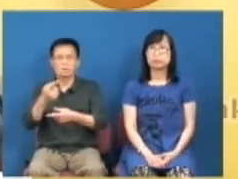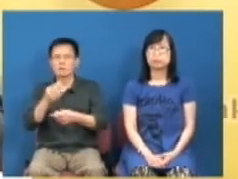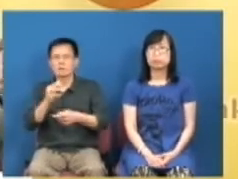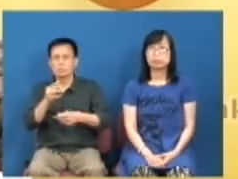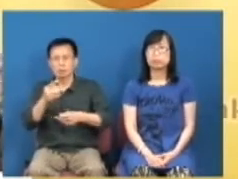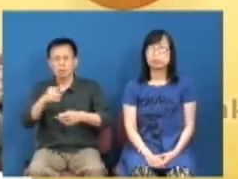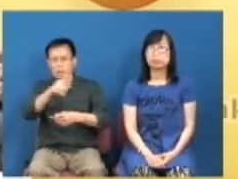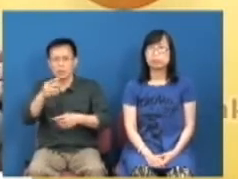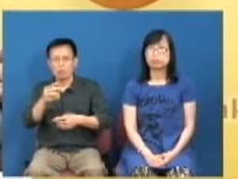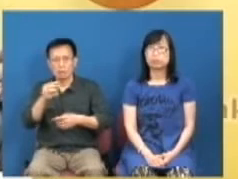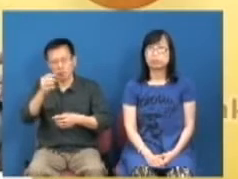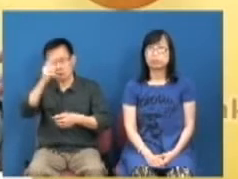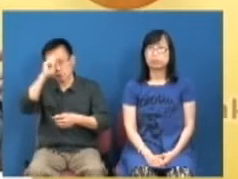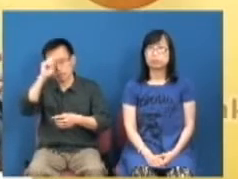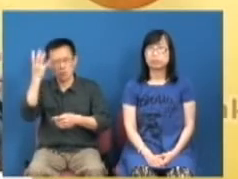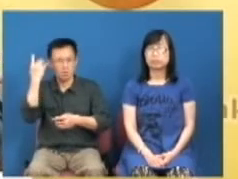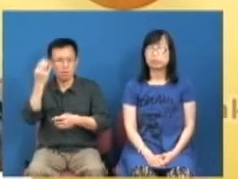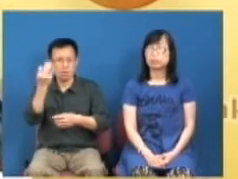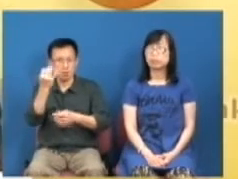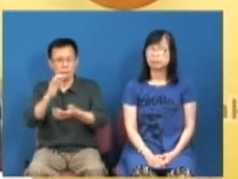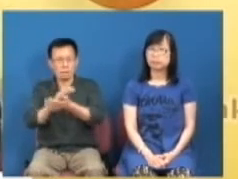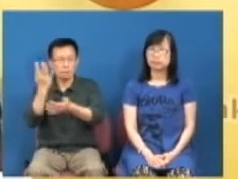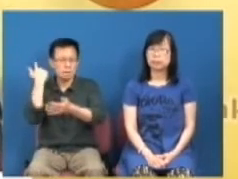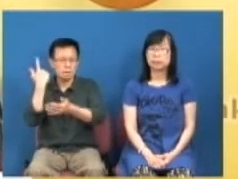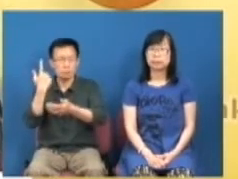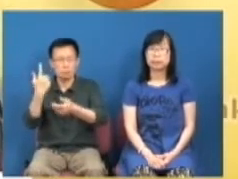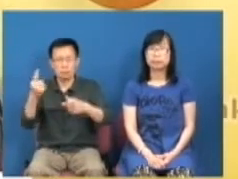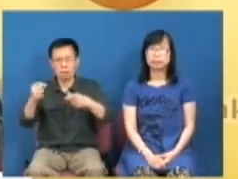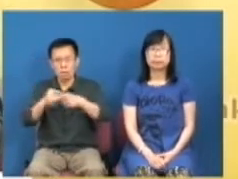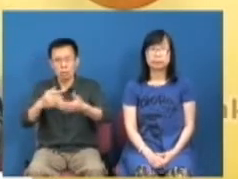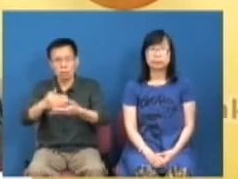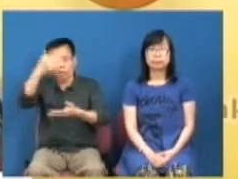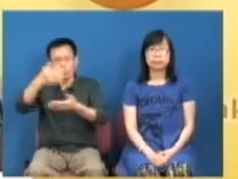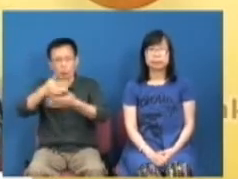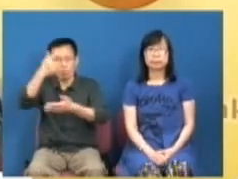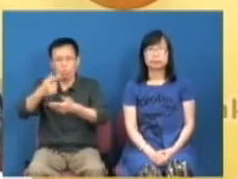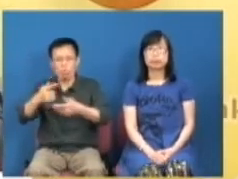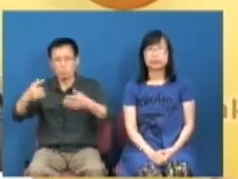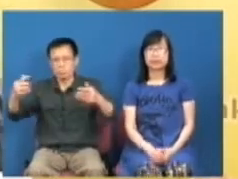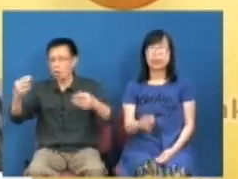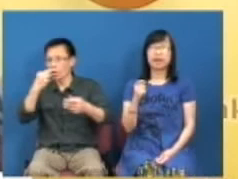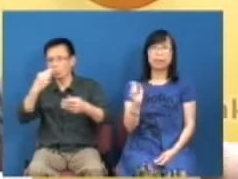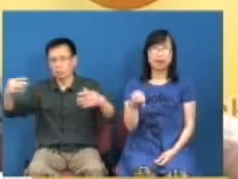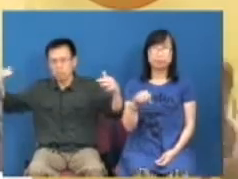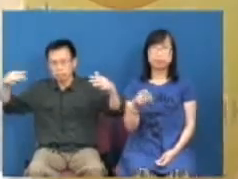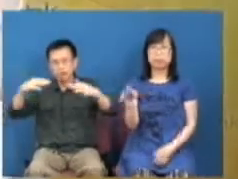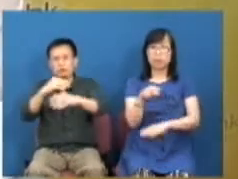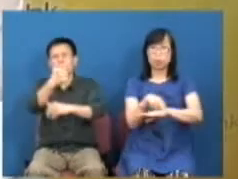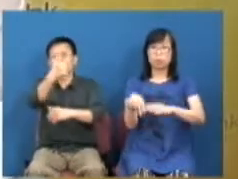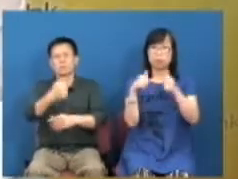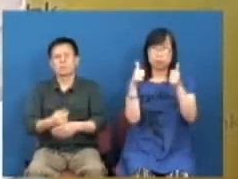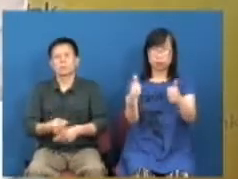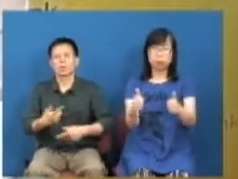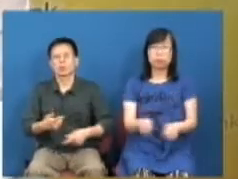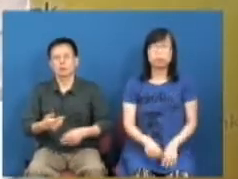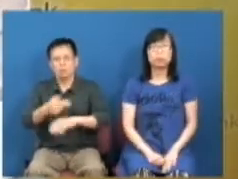翻舊時早三十年前左右嘅公屋咧，哇，其實反而透風幾好喎。 梗係啦，即係規劃得好咯。 係咯，冇